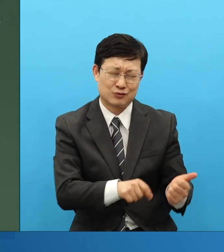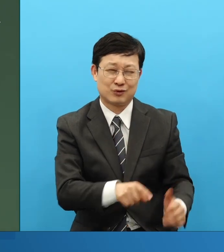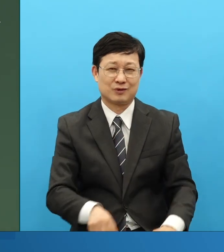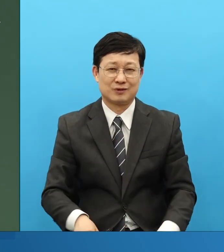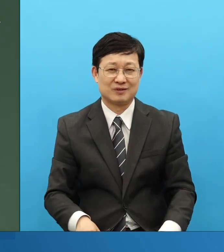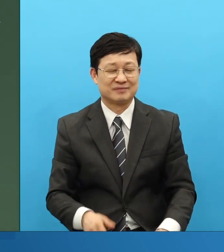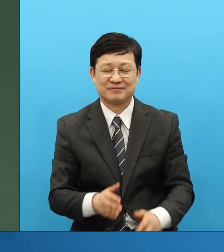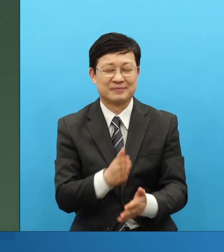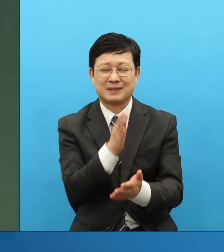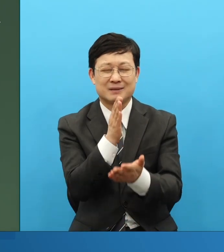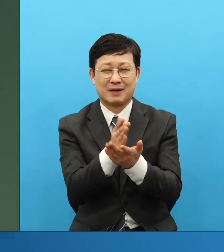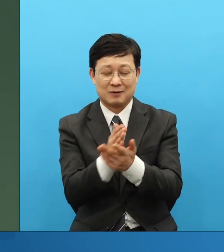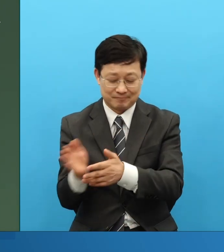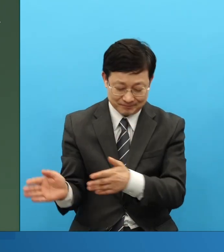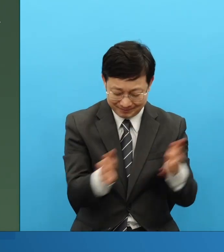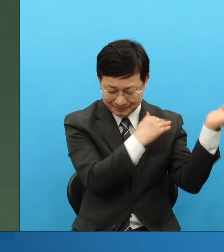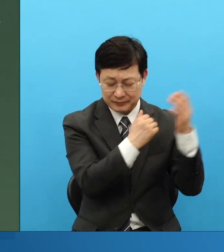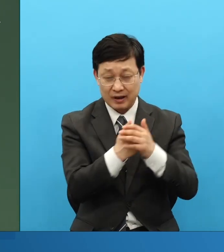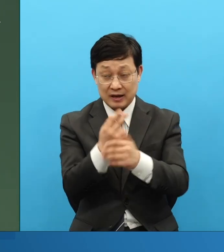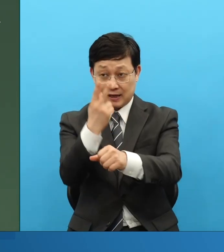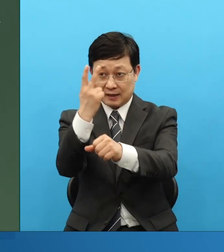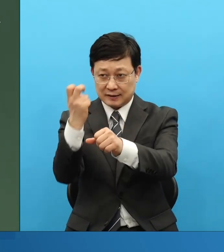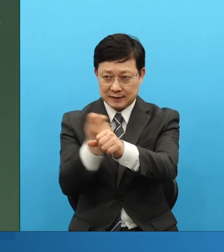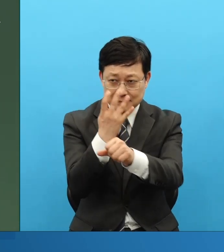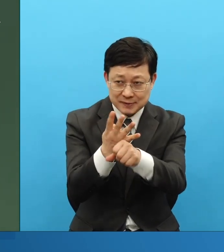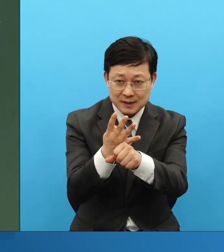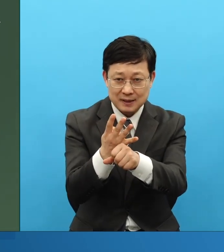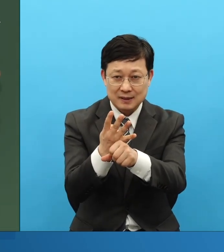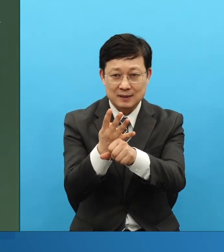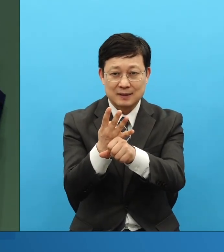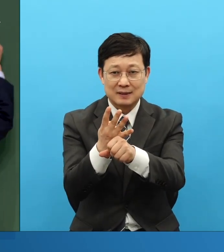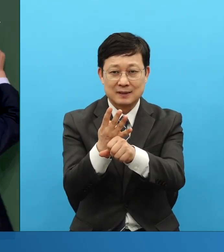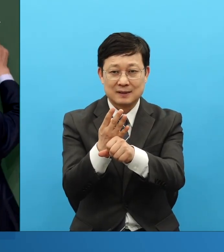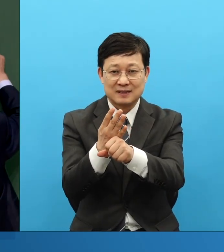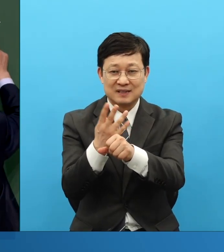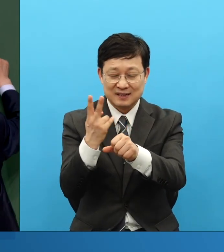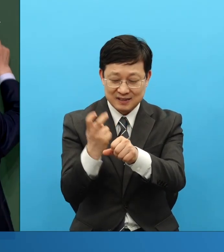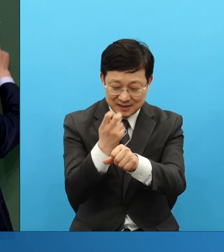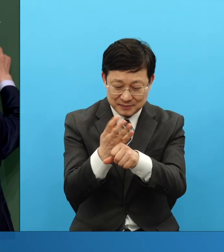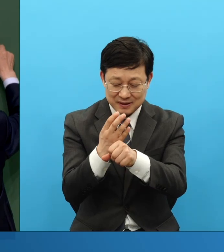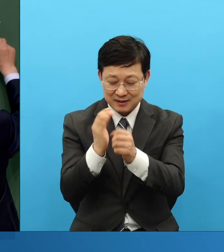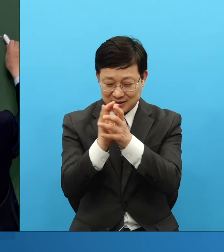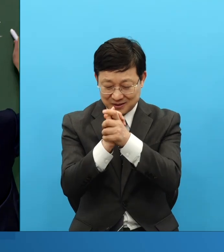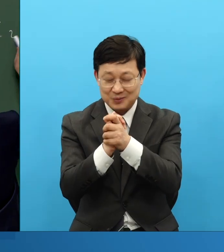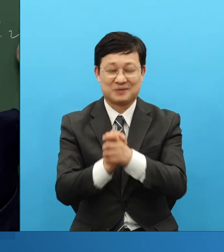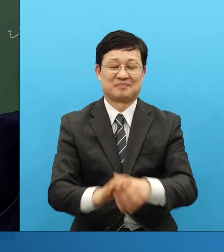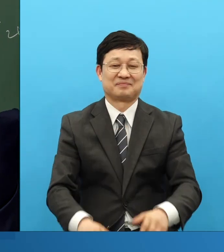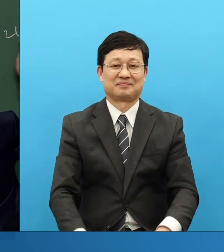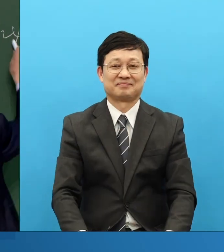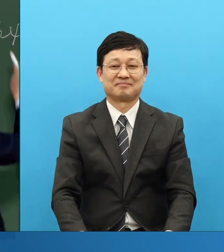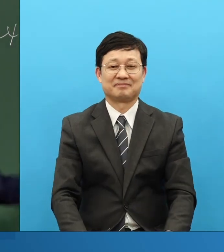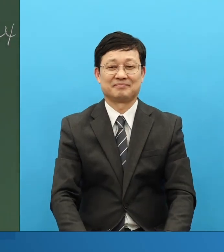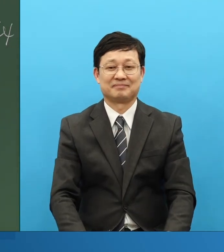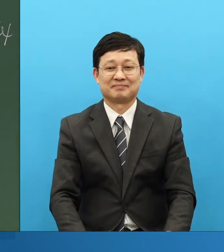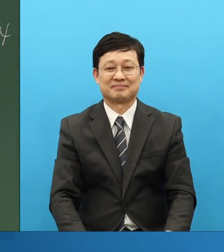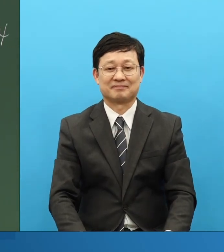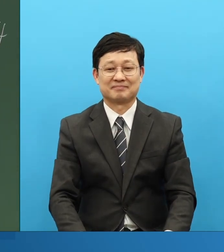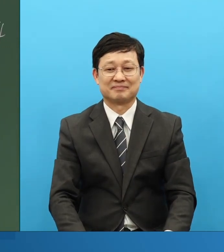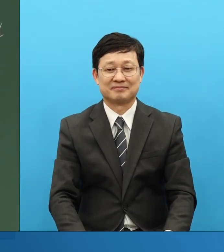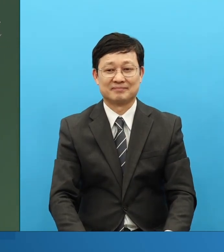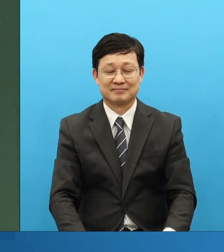말고 24. So don't do things like that. Focus on this 24 hours a day.